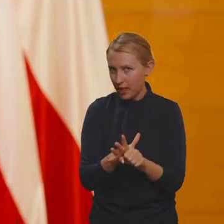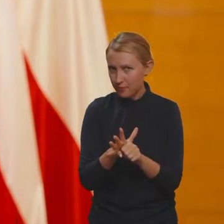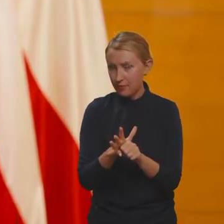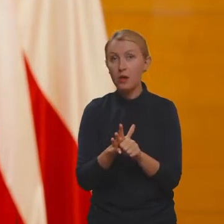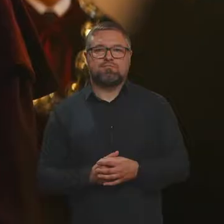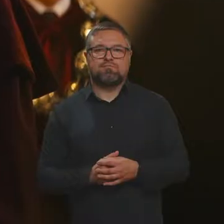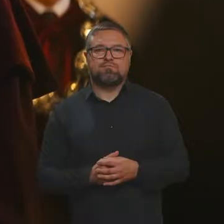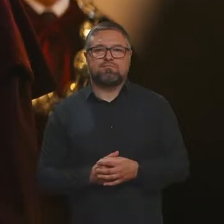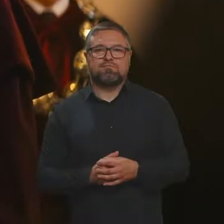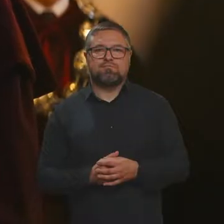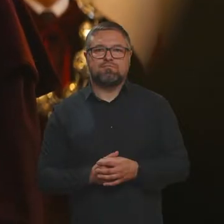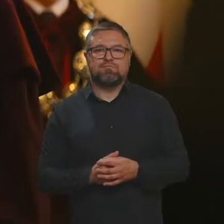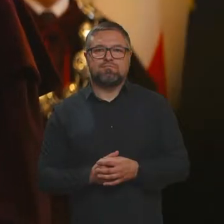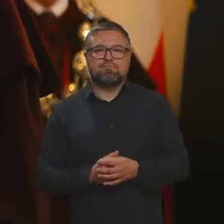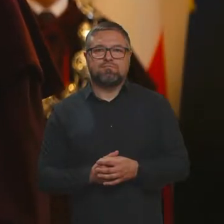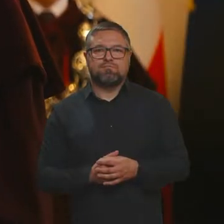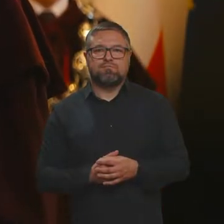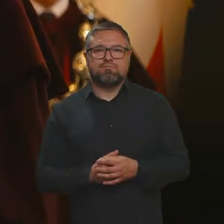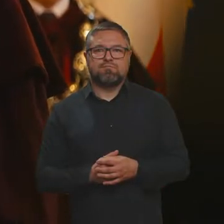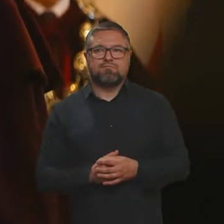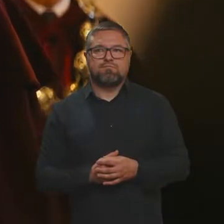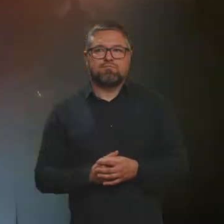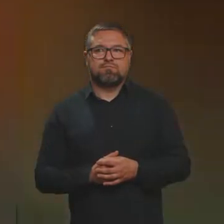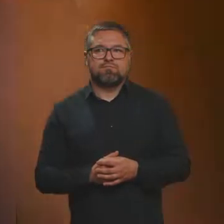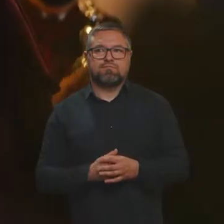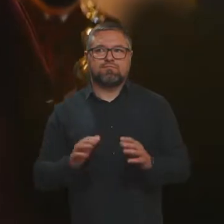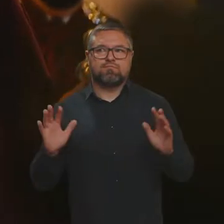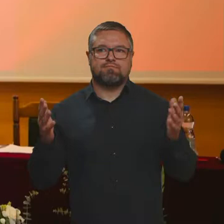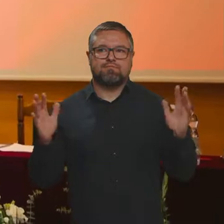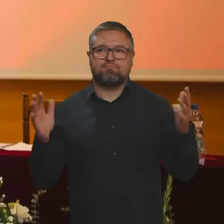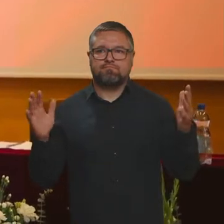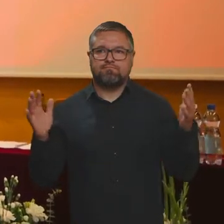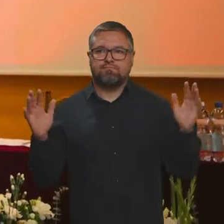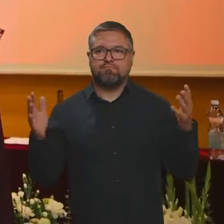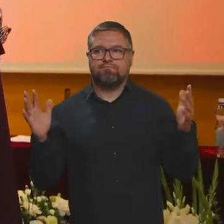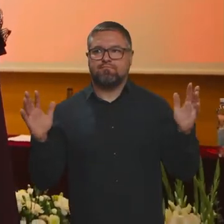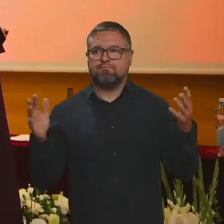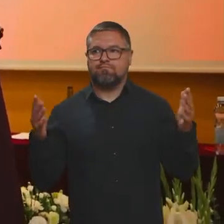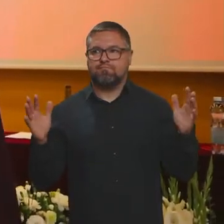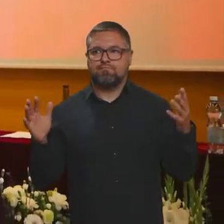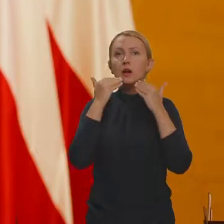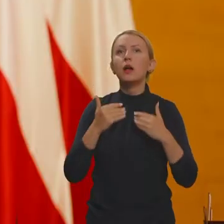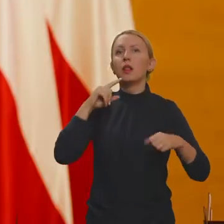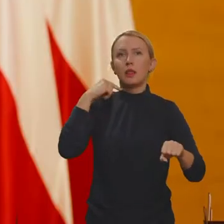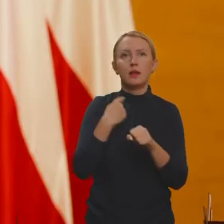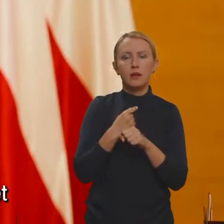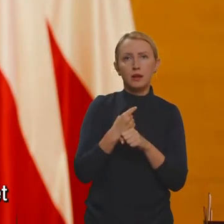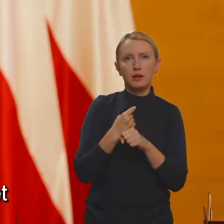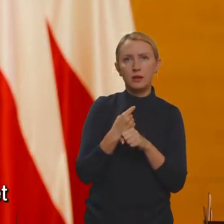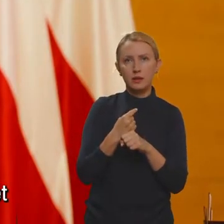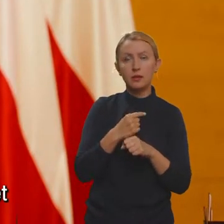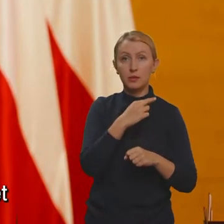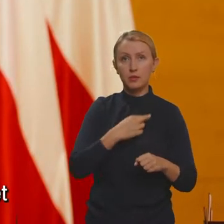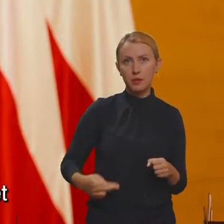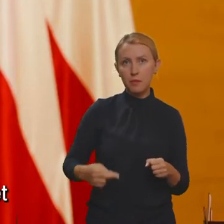był jednak dla nas także szczególny z powodu obchodzonego uroczyście jubileuszu 50-lecia istnienia. Dzięki decyzji premiera rządu RP